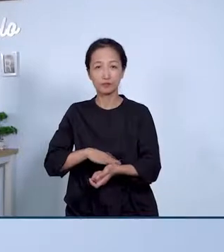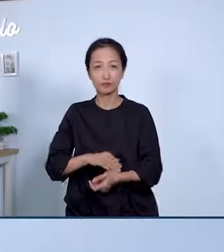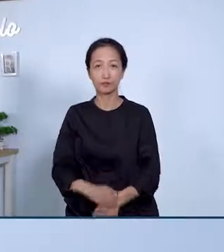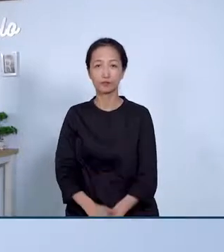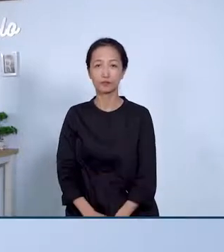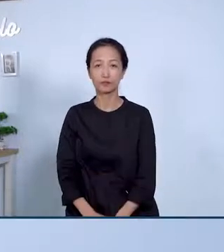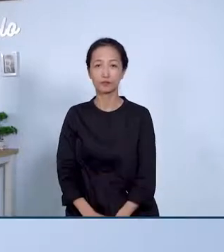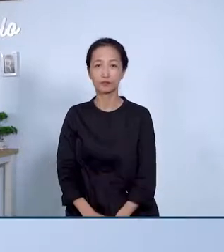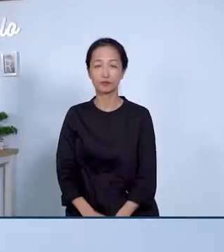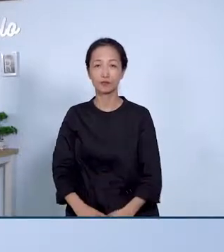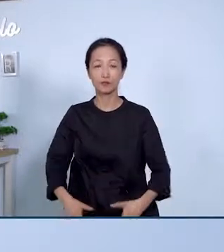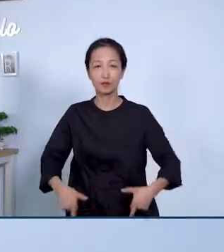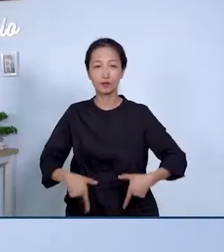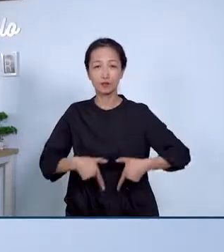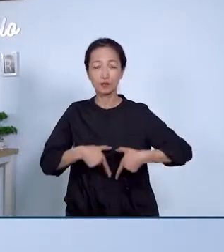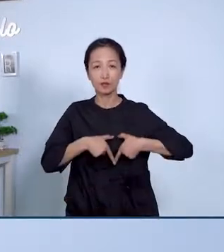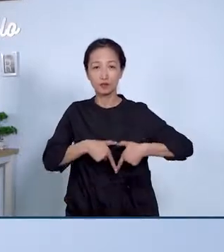心律失常、